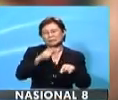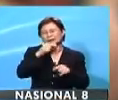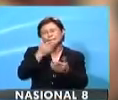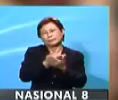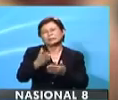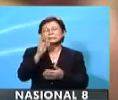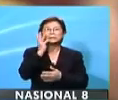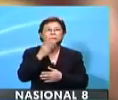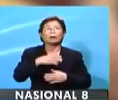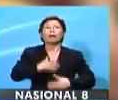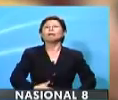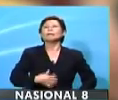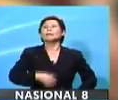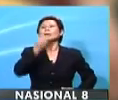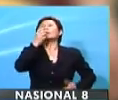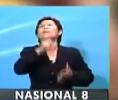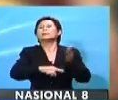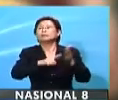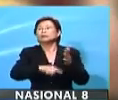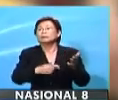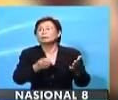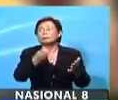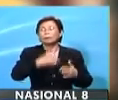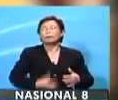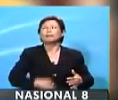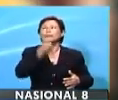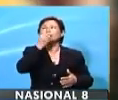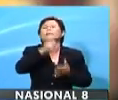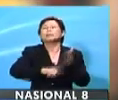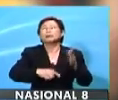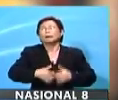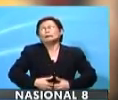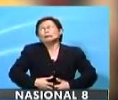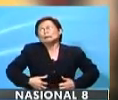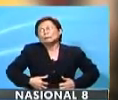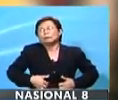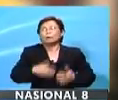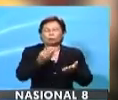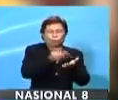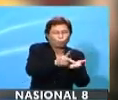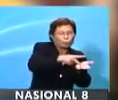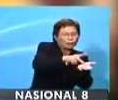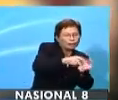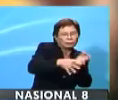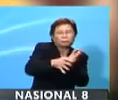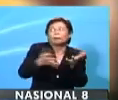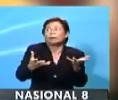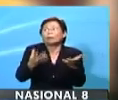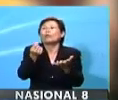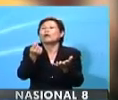apa? Kalau lapar makan apa? Duit dah habis beli dadah?